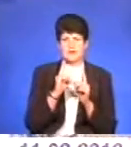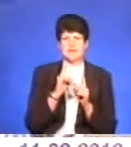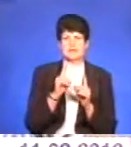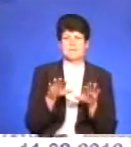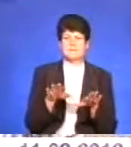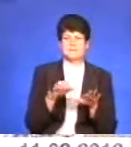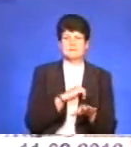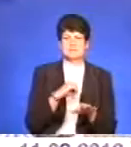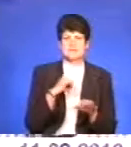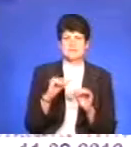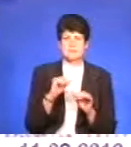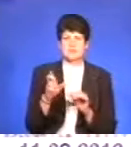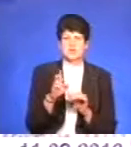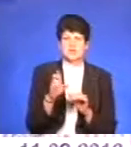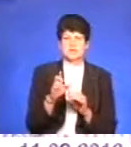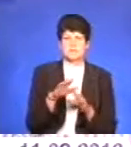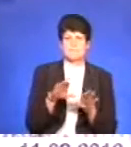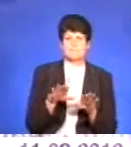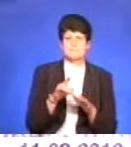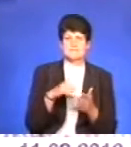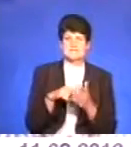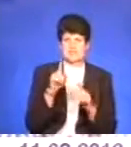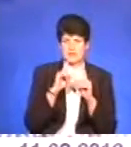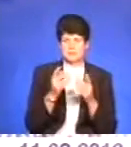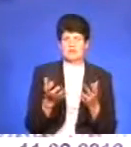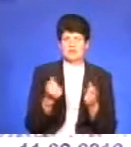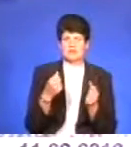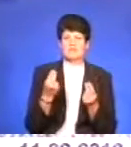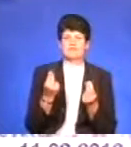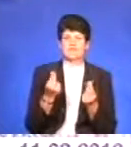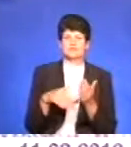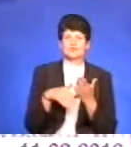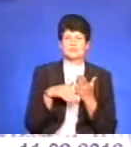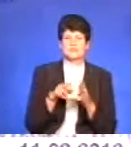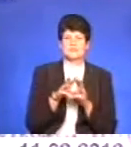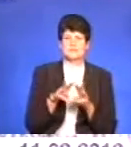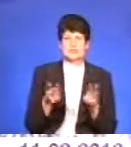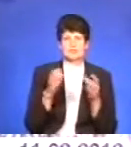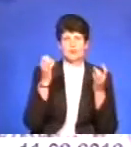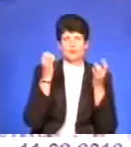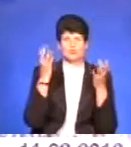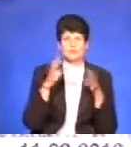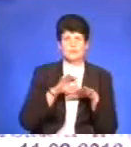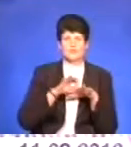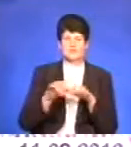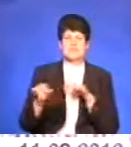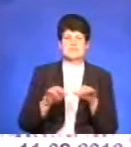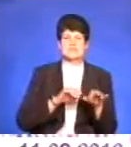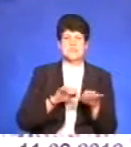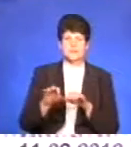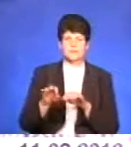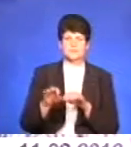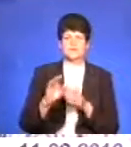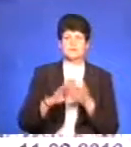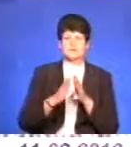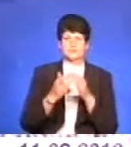місцевого самоврядування, і Бережанська міська рада. Крім того, ми отримали фінансову допомогу від Міністерства культури на проведення заходів. Станом